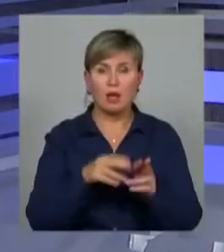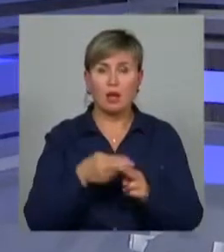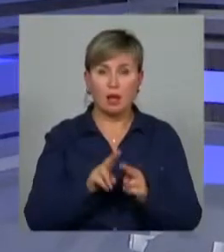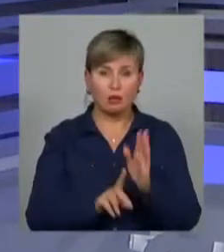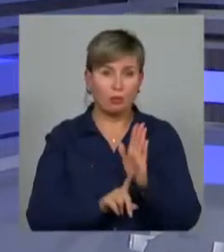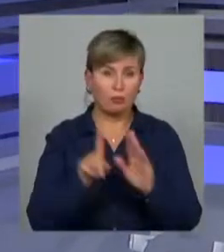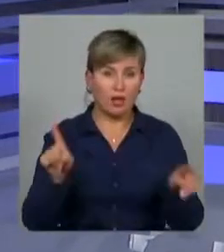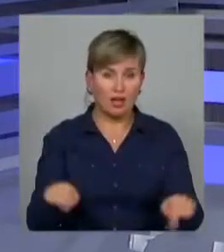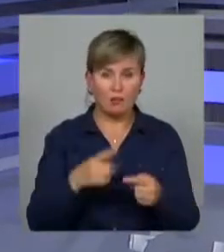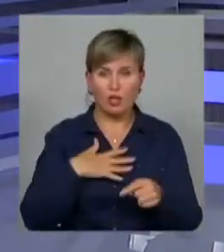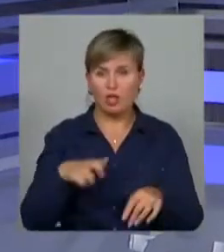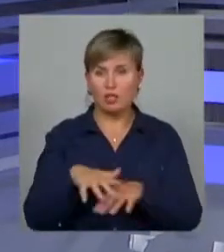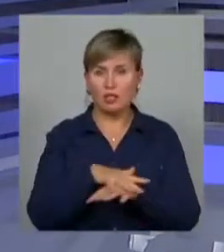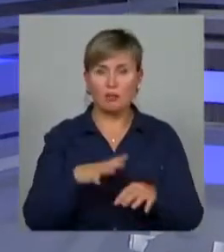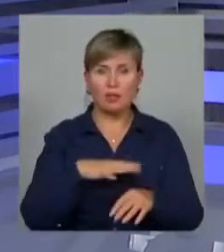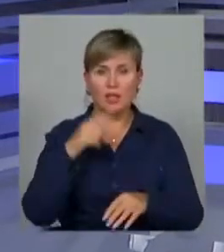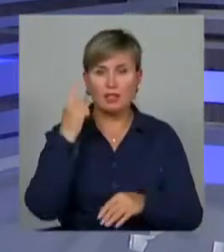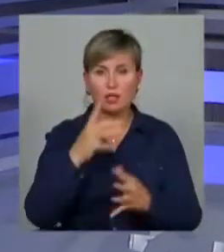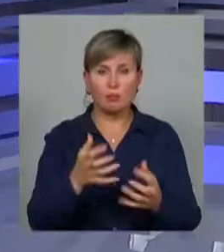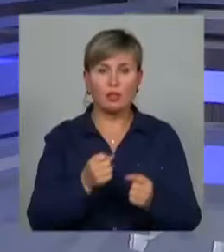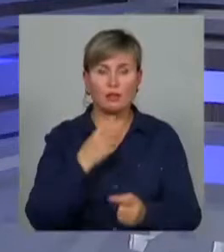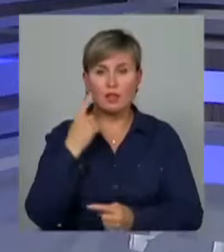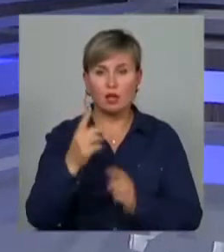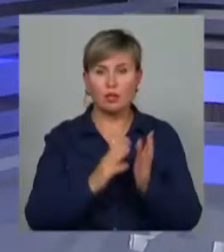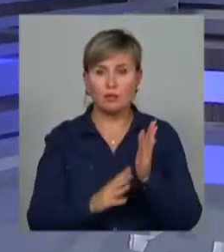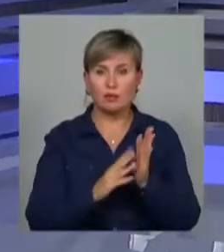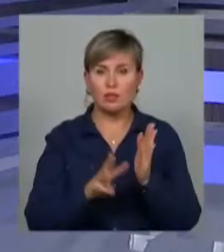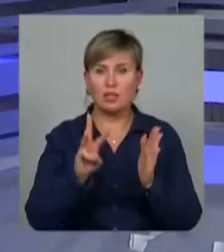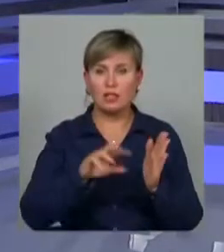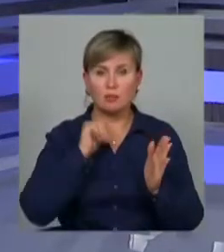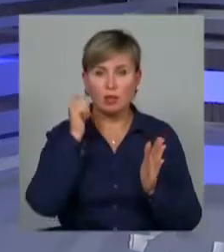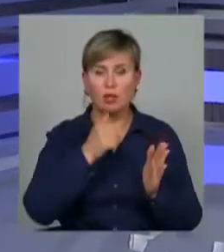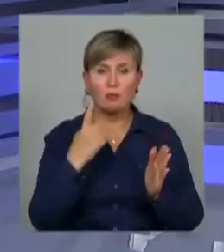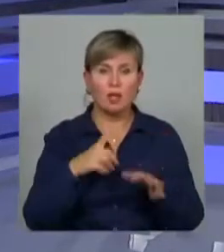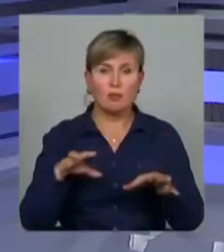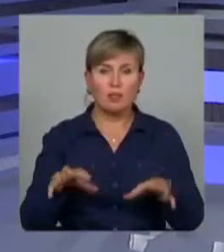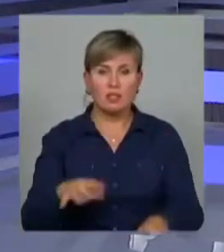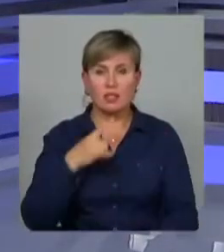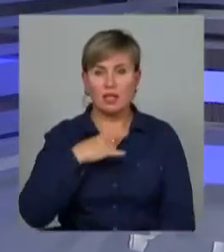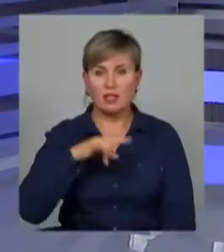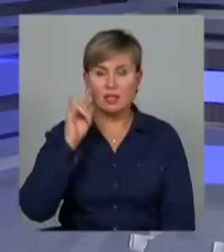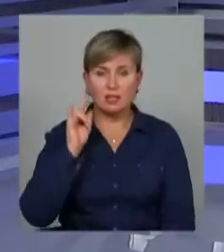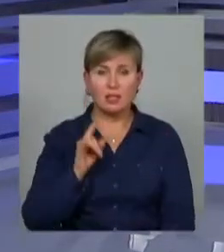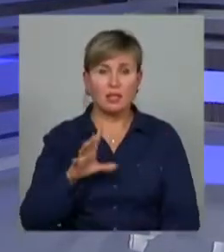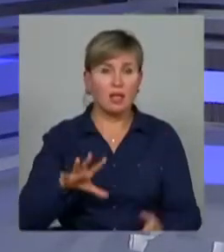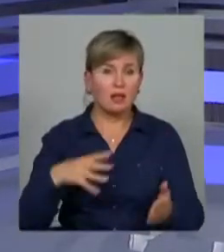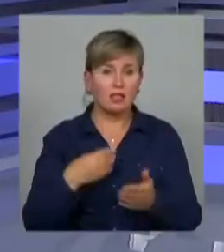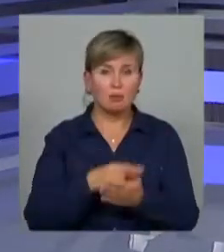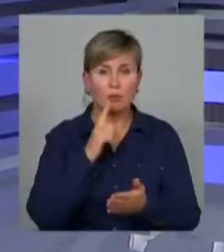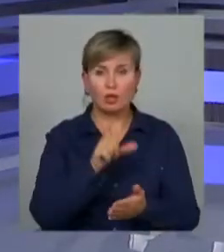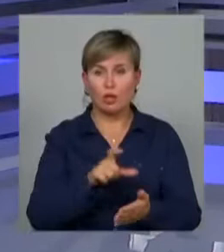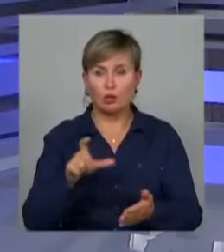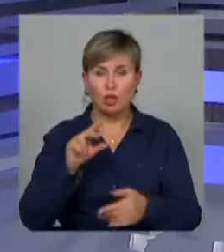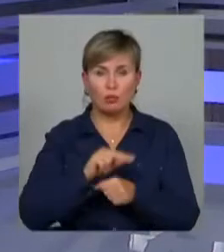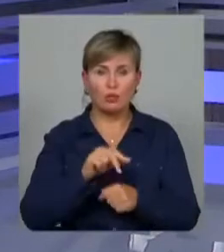в нашей стране. Была инициирована и принята в далеком 1993 году первым президентом Казахстана. С тех пор молодые люди обучаются